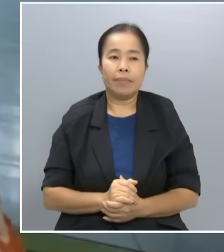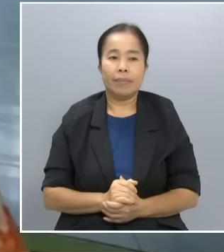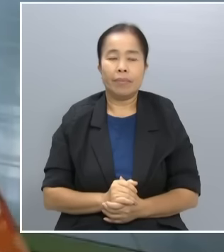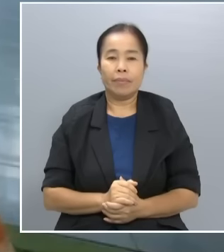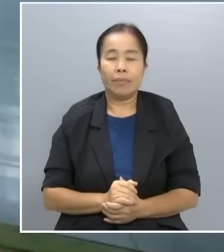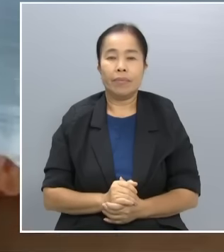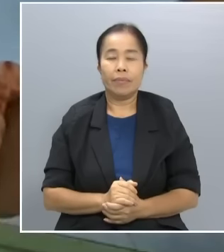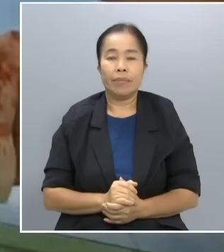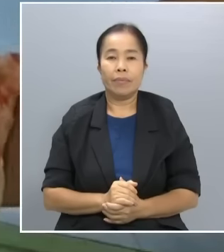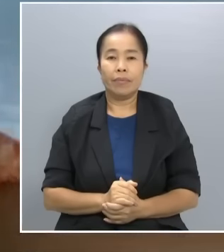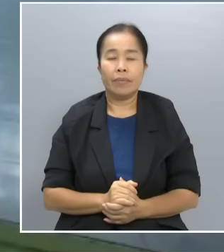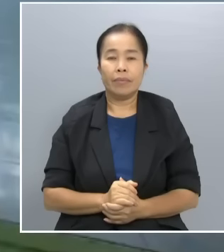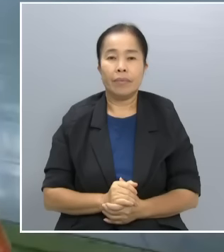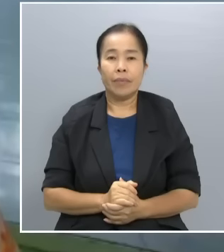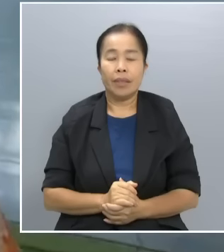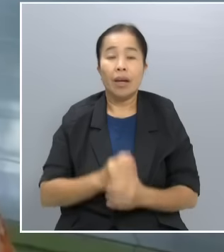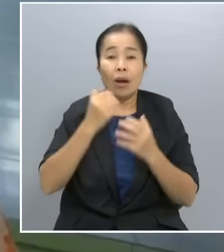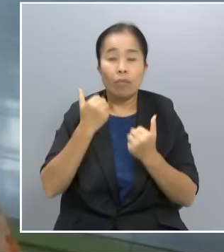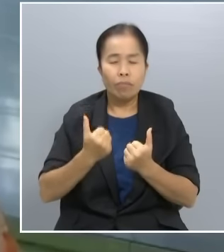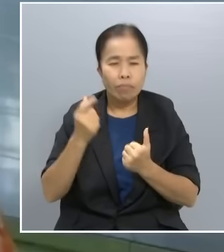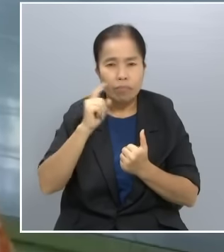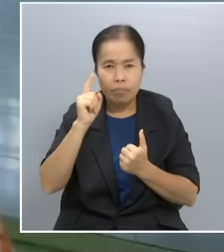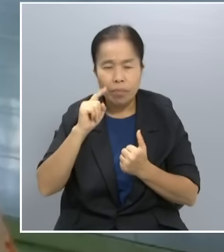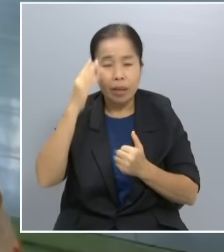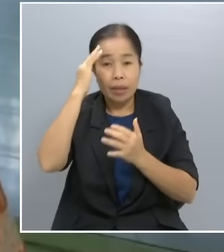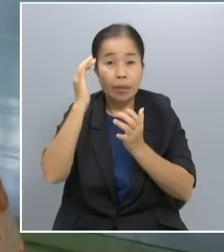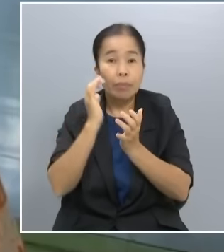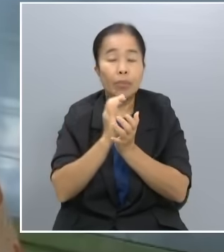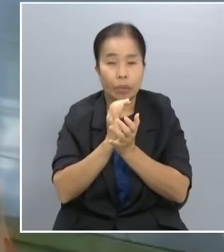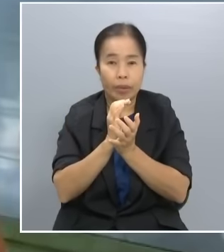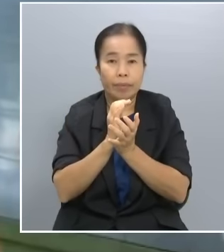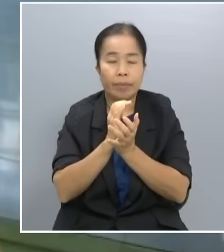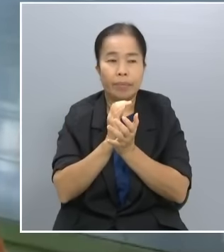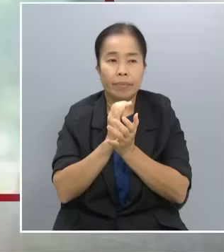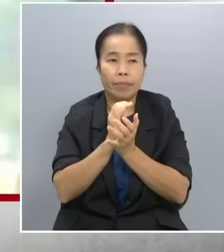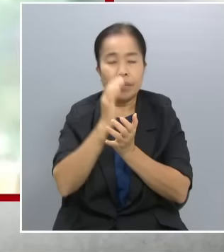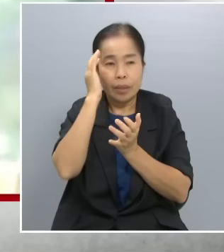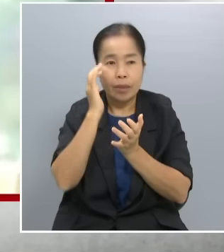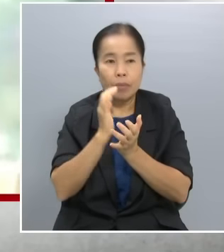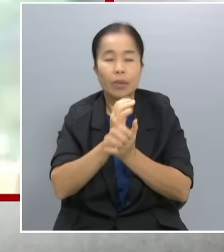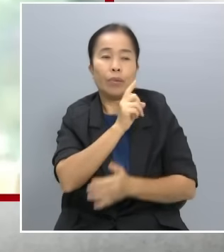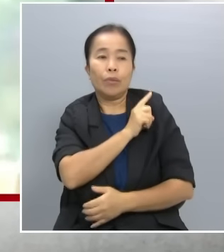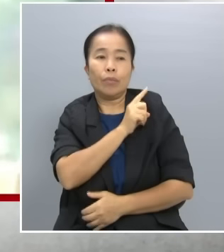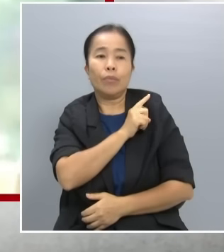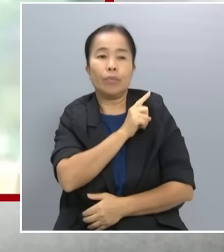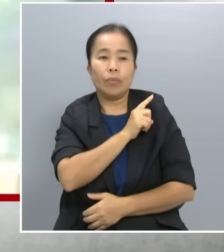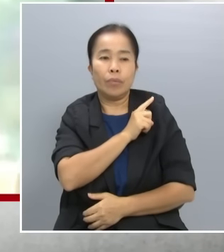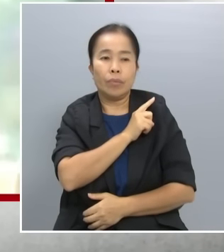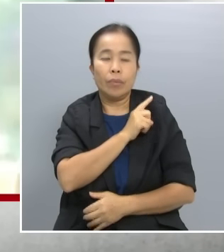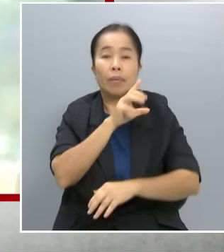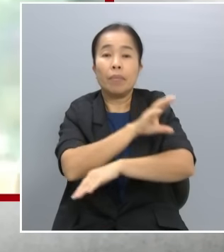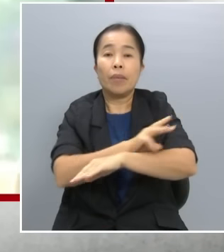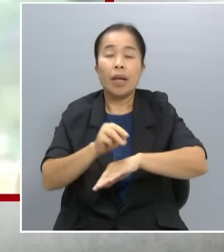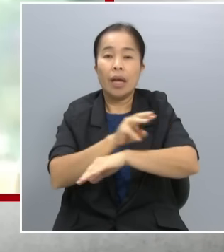ชมครับส่วนทางด้านความคืบหน้าของคดีครับเรื่องนี้พลตำรวจตรีพรชัยชลอเดชครับผู้บังคับการตำรวจภูธรจังหวัดมหาสารคามบอกว่